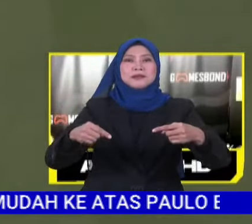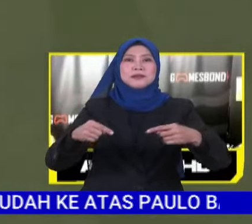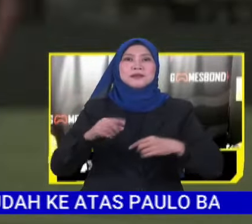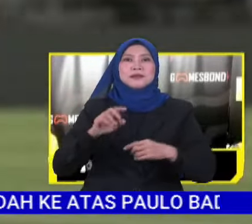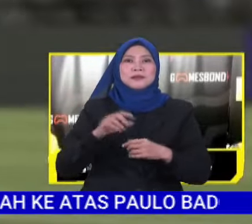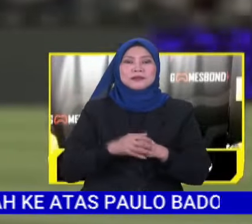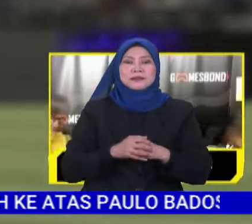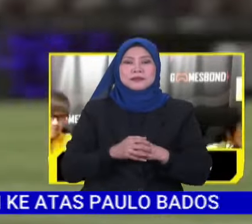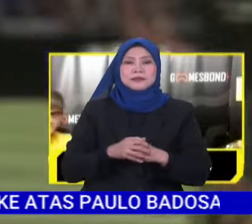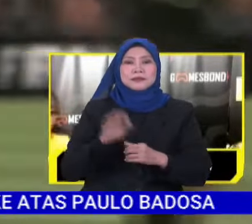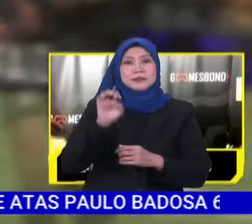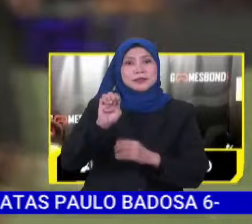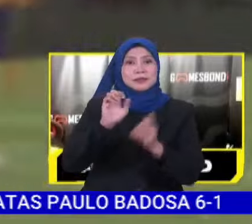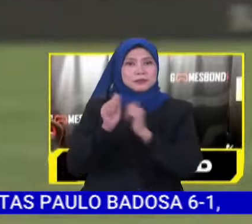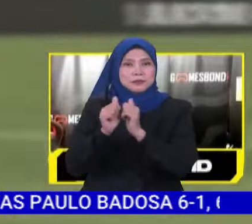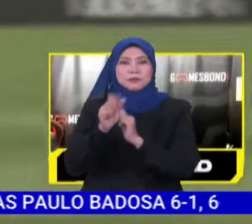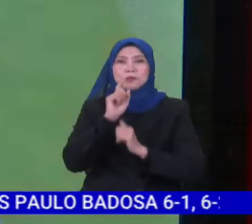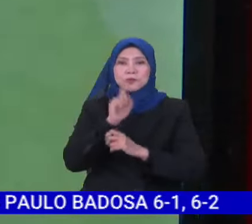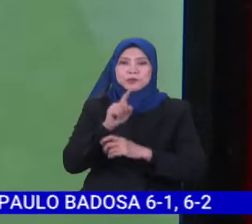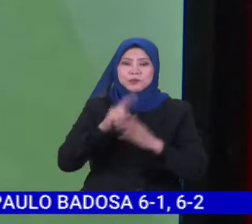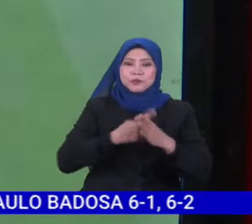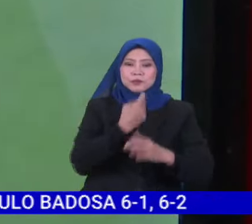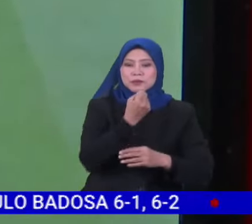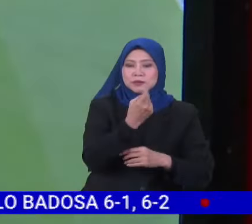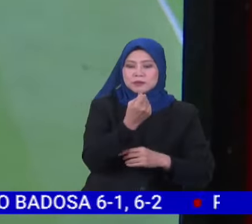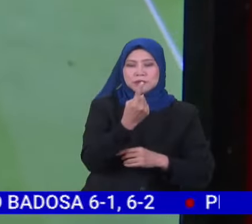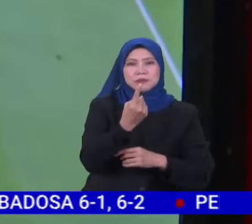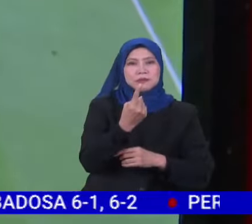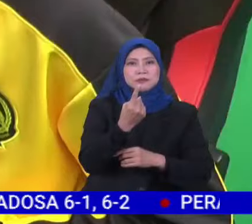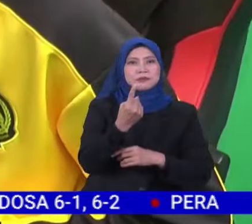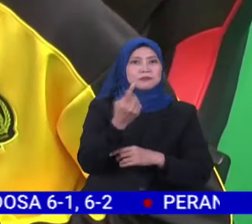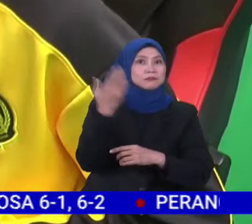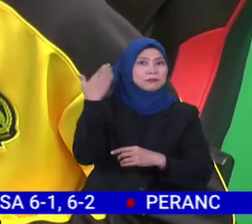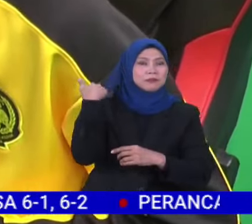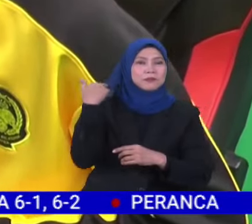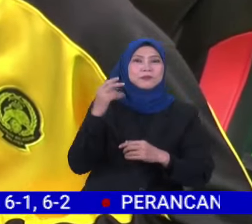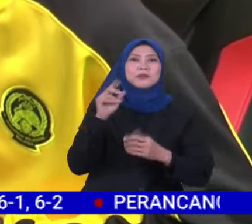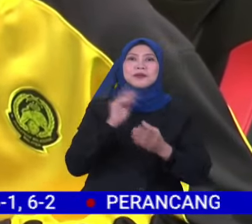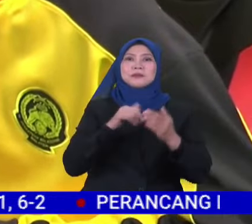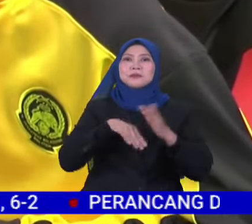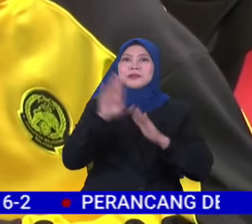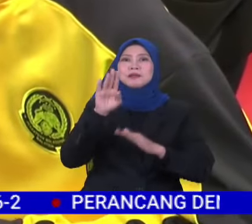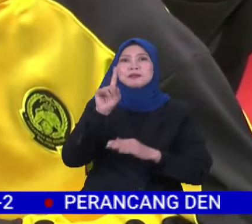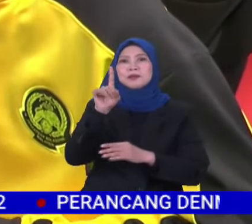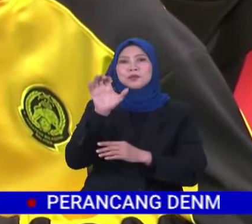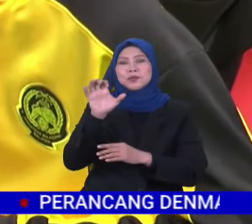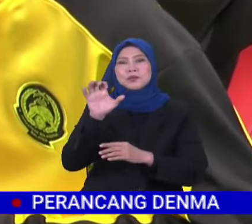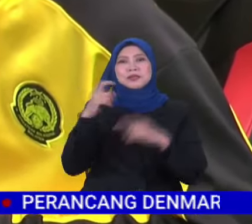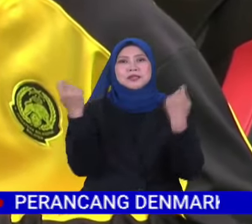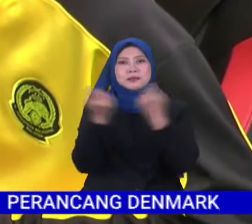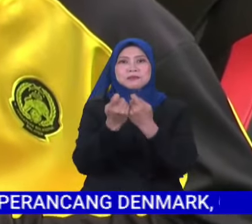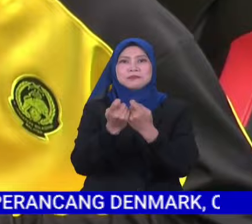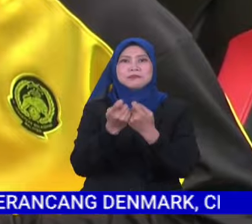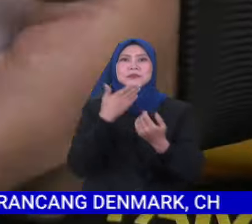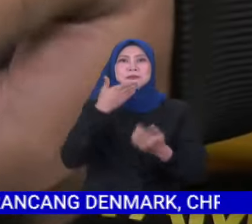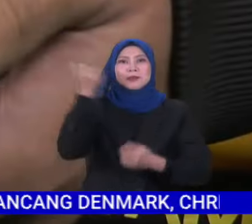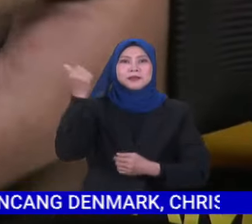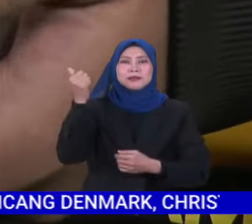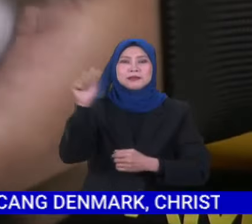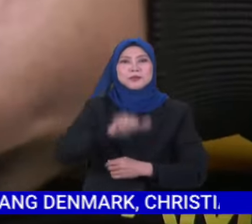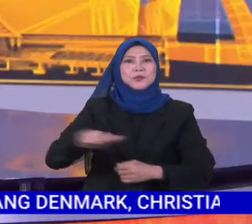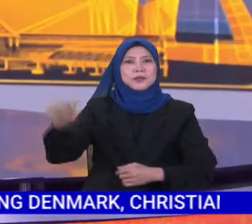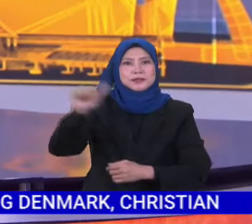Cup 2017 telah bermula pada November tahun lalu dengan disertai lebih 100 pasukan terbaik seluruh Asia